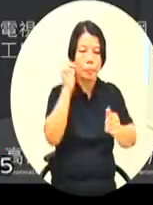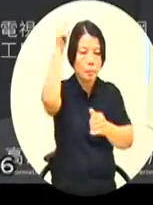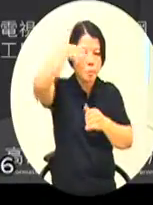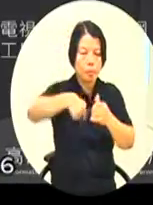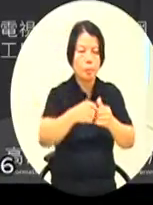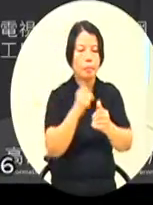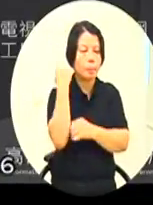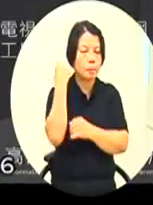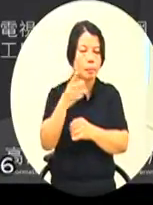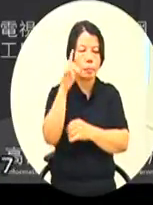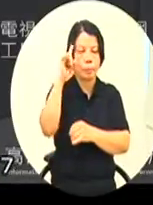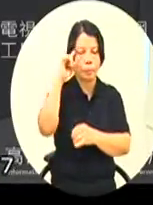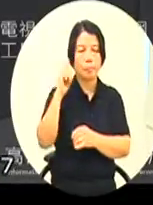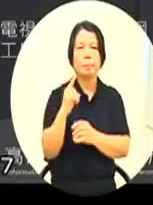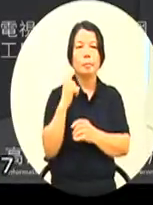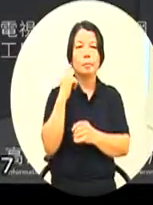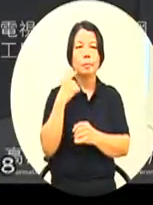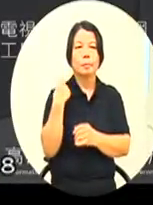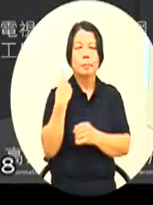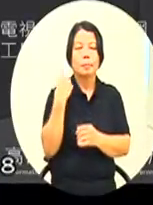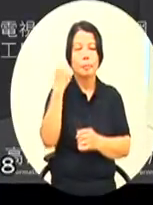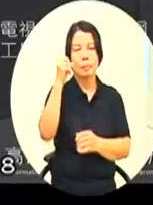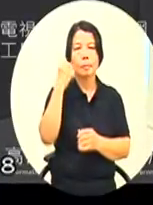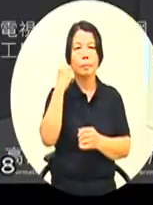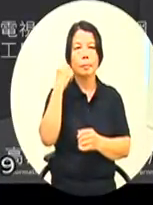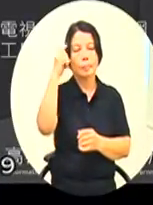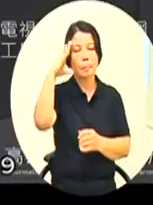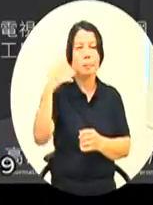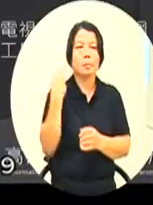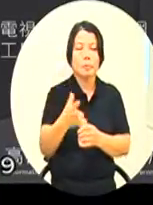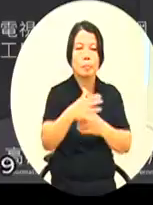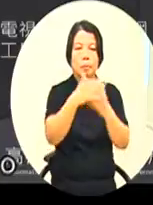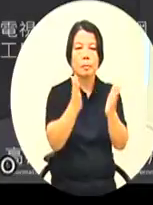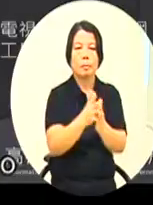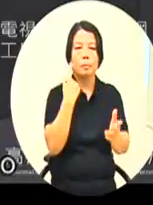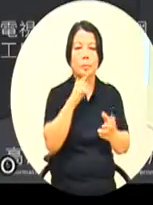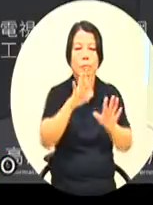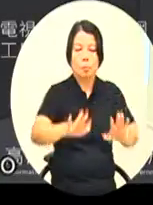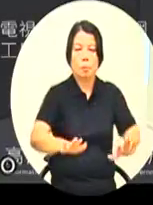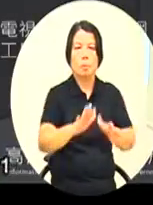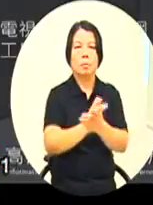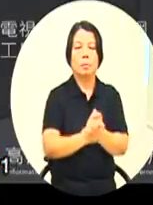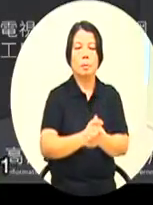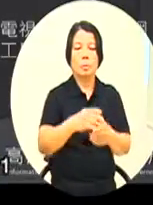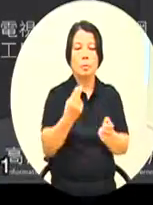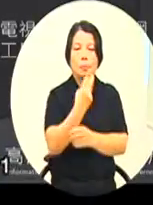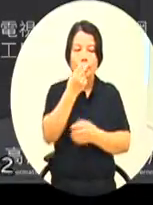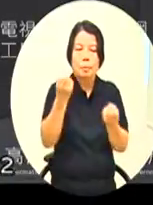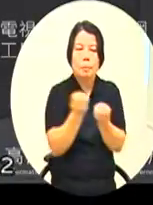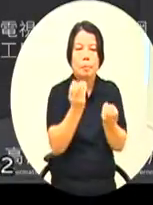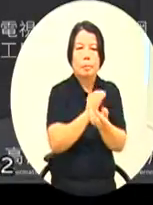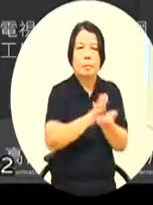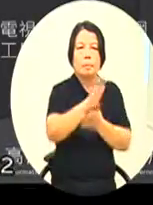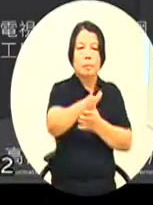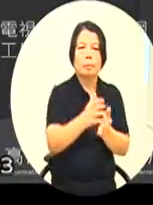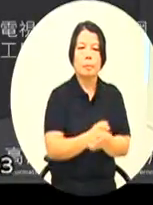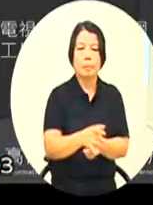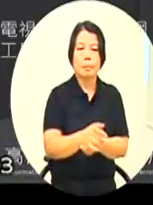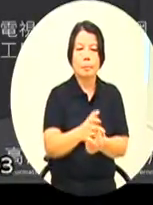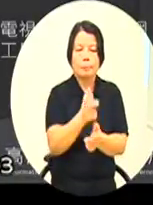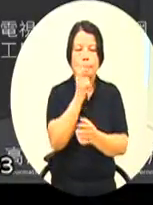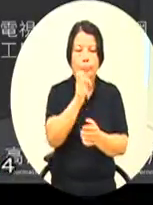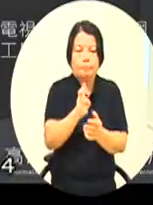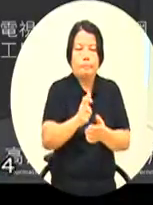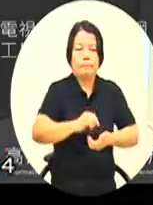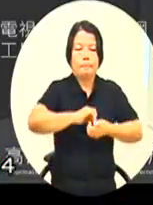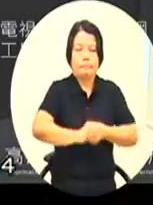好。去年呢，我们就是推出了“翻转宿命”，让大家看见我们高雄在气爆之后，我们坚定转型的一个